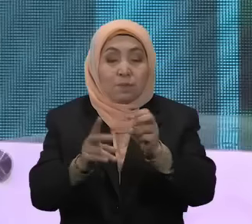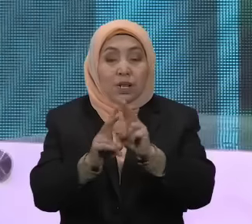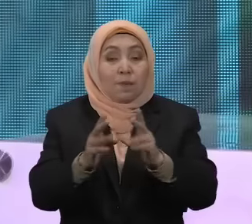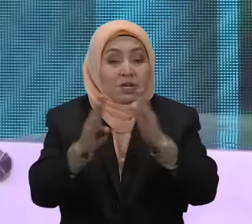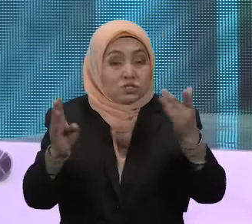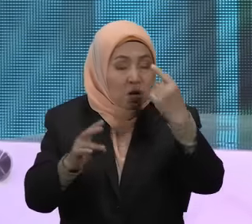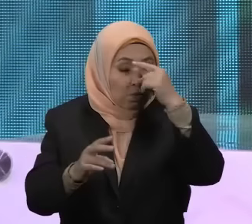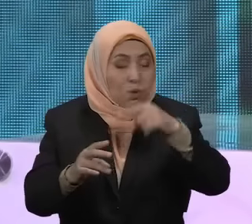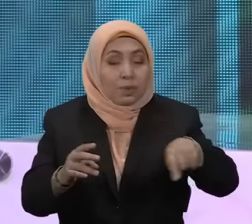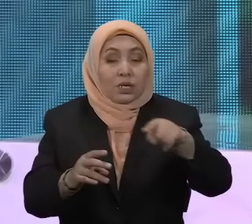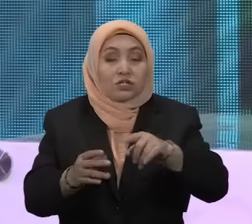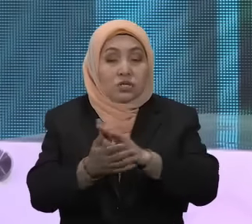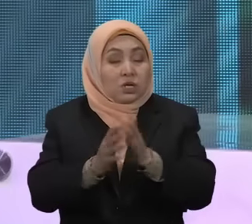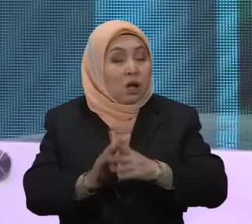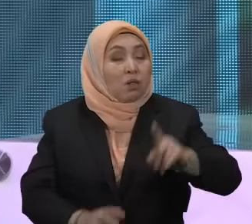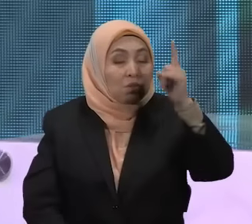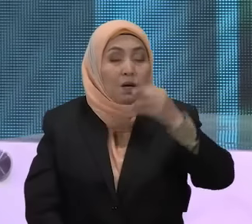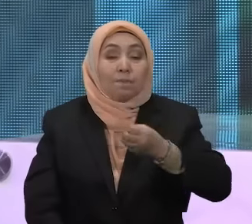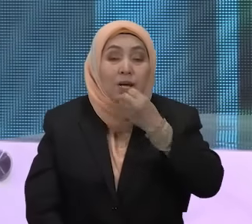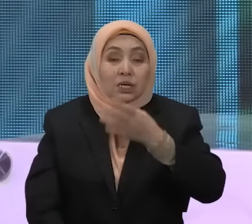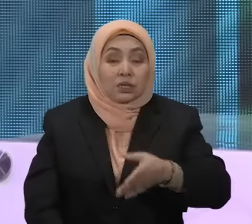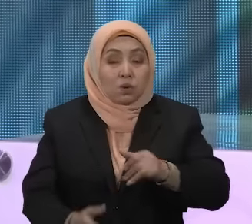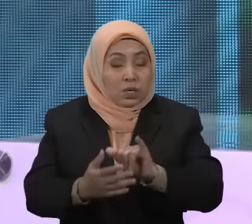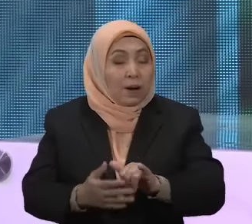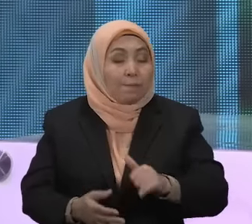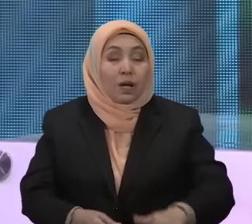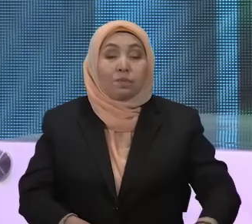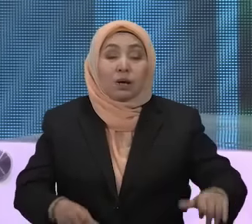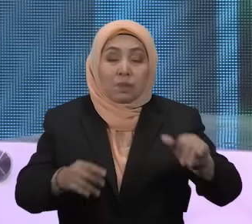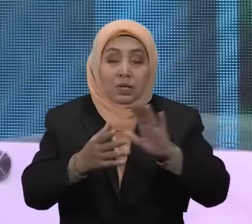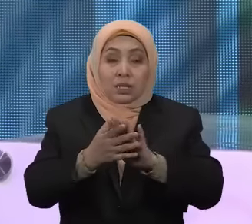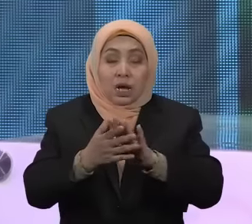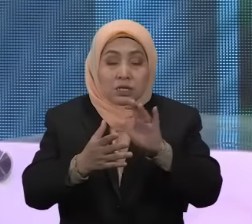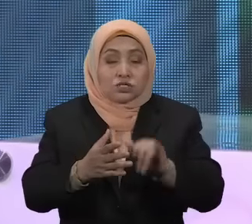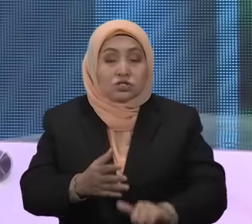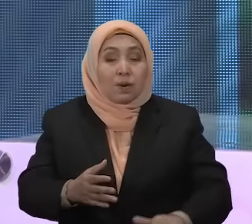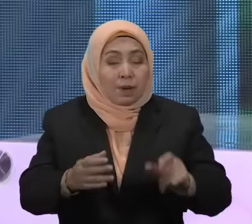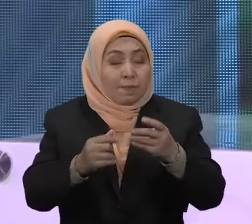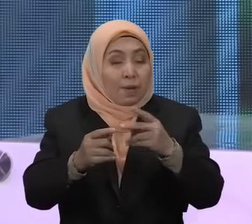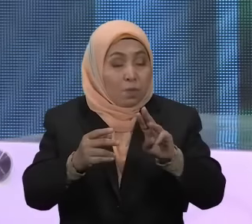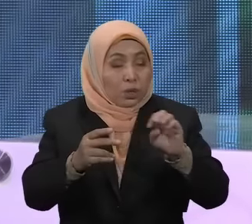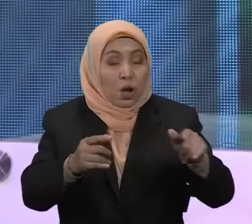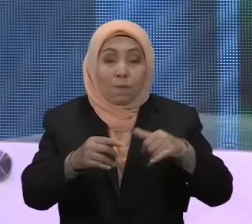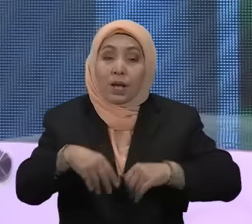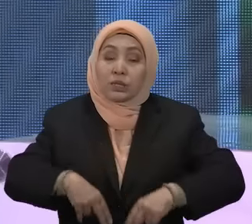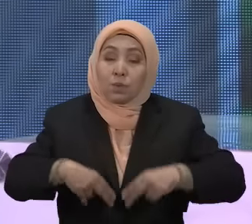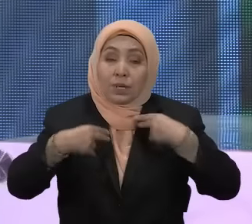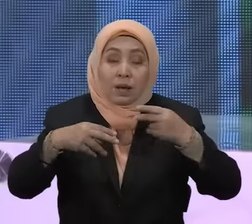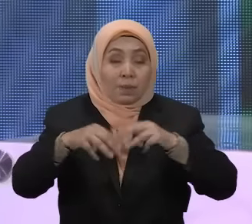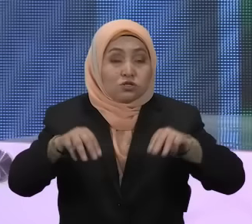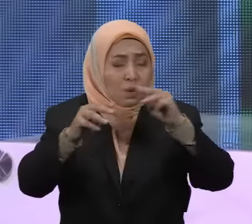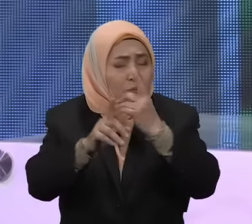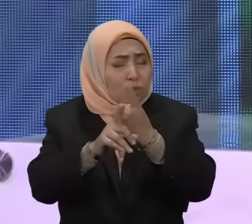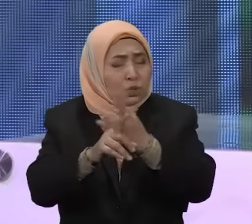jadi Allah menyatakan innama ya'muru masajidallah, yang memakmurkan masjid Allah itu adalah di kalangan mereka yang benar-benar beriman